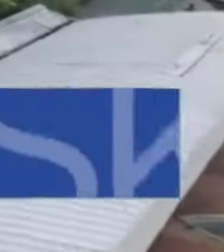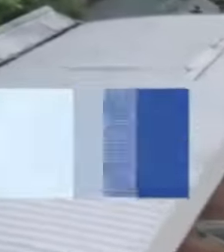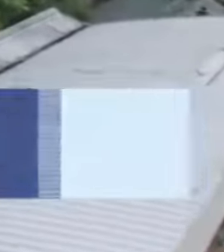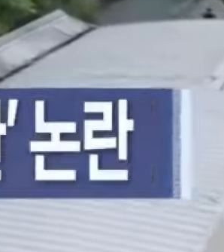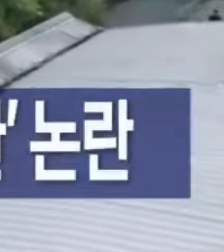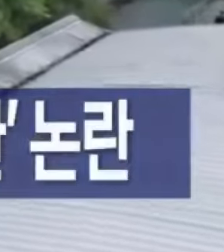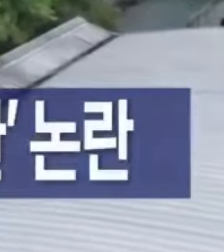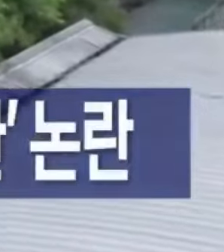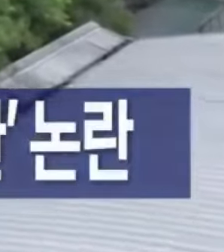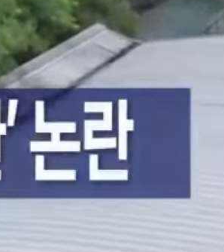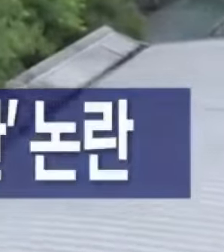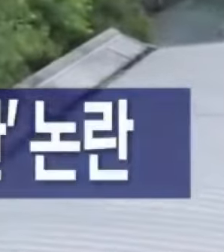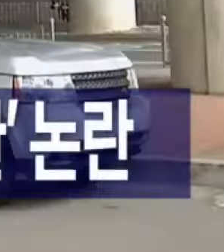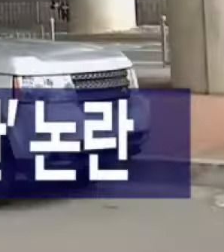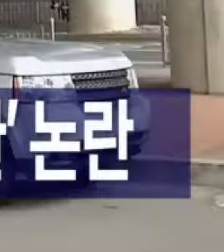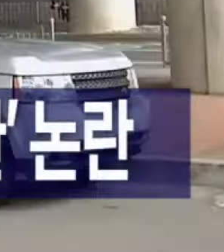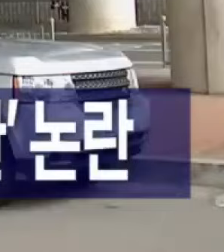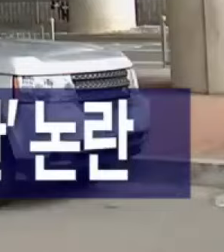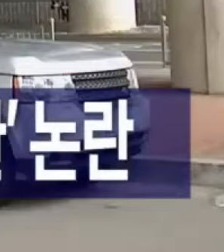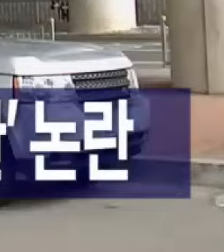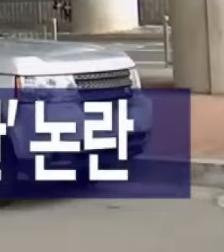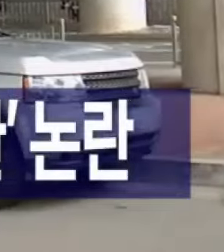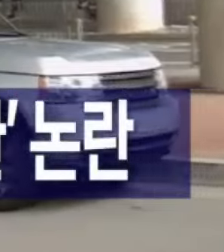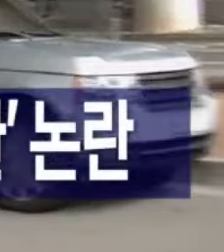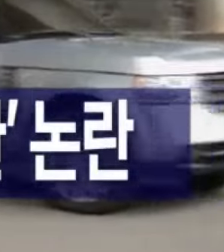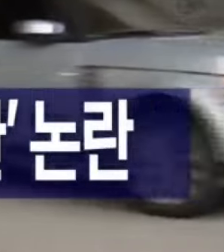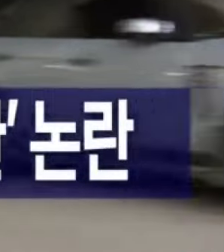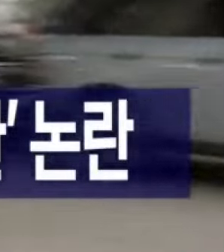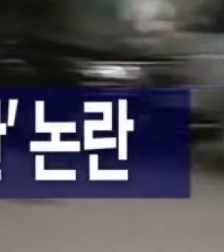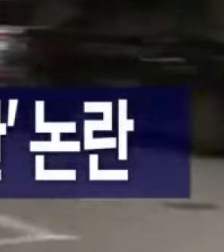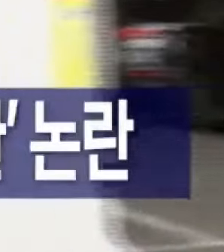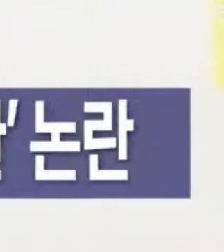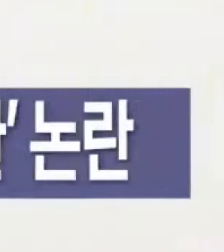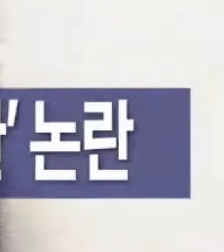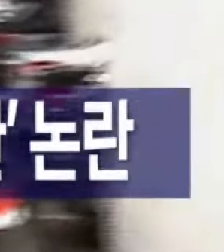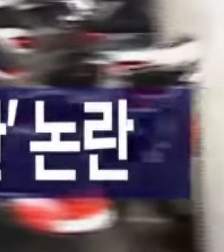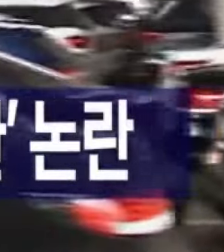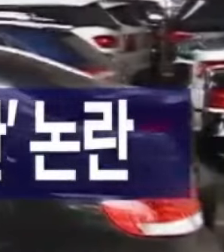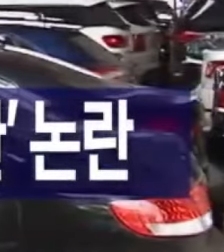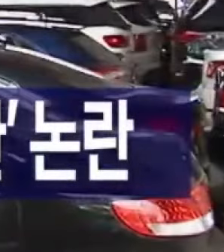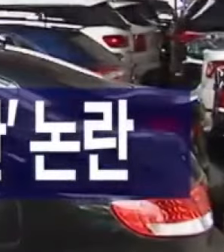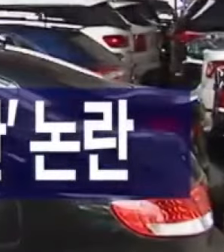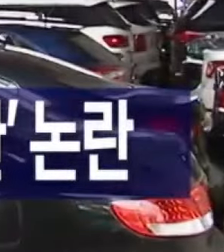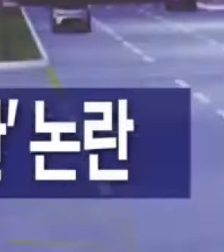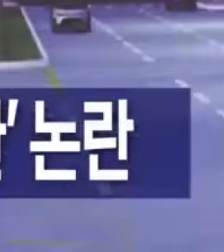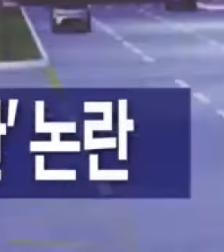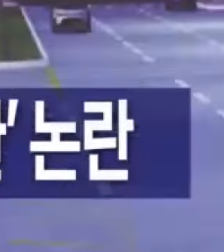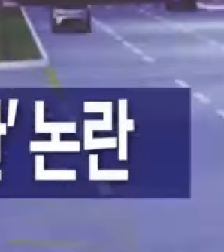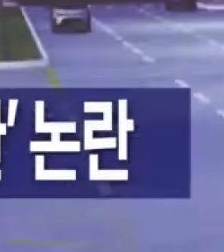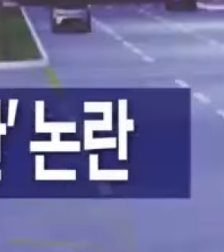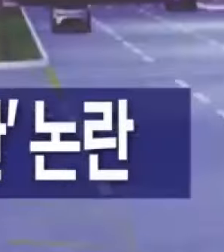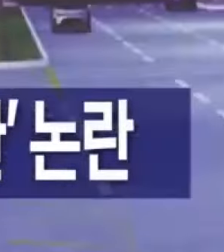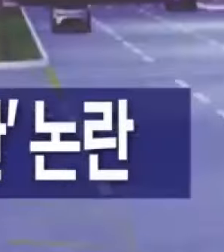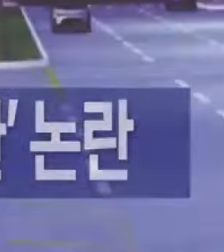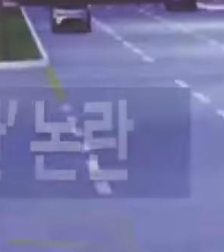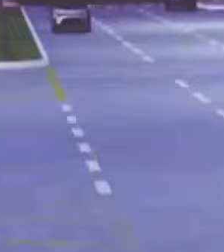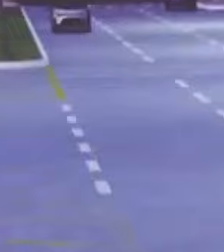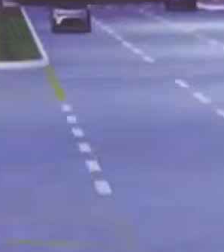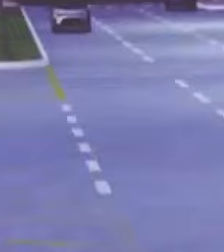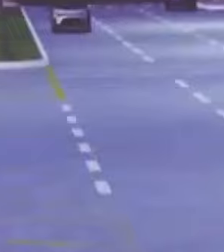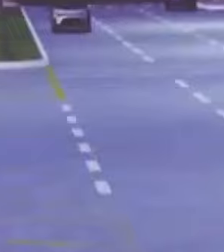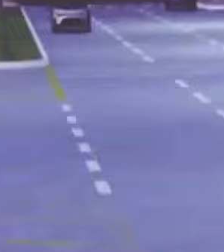충청북도가 오송역을 지나는 고가선로 아래 공간에 수요 분석도 없이 수십억 원을 들여 도정 홍보관을 짓기로 해